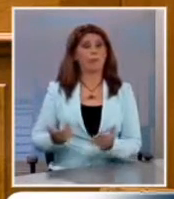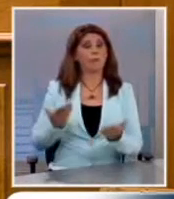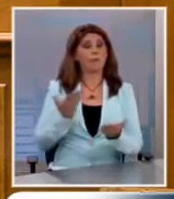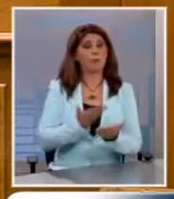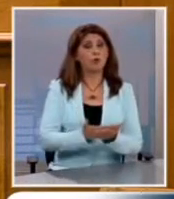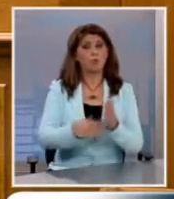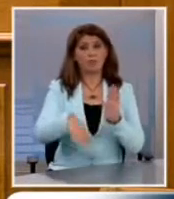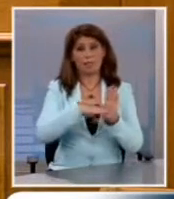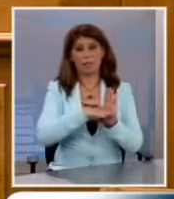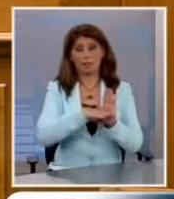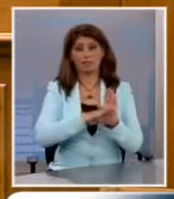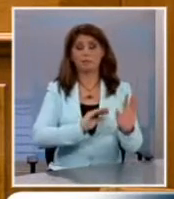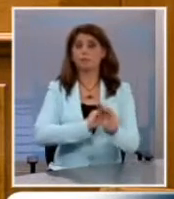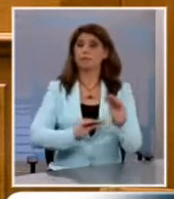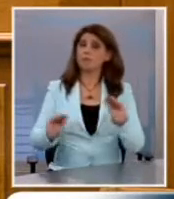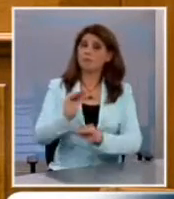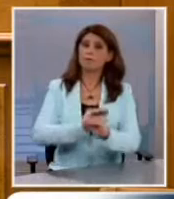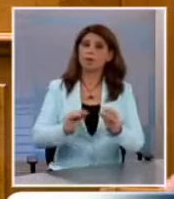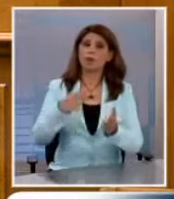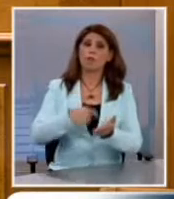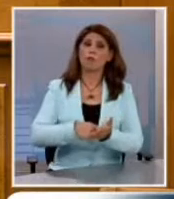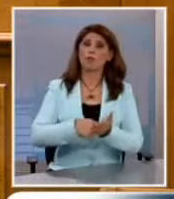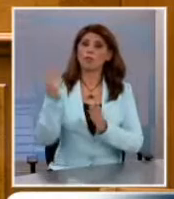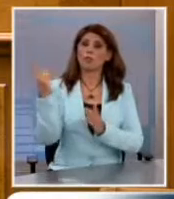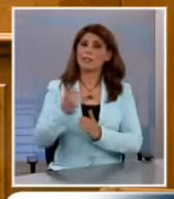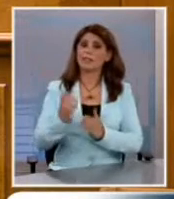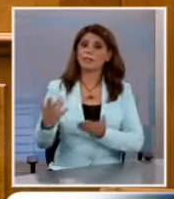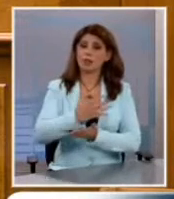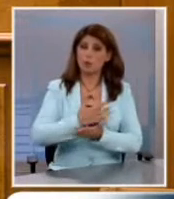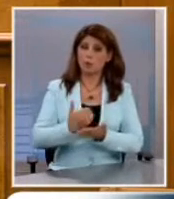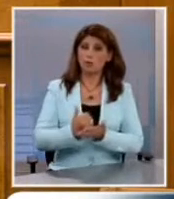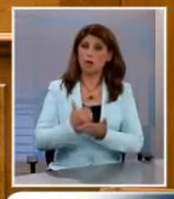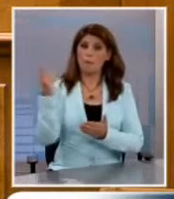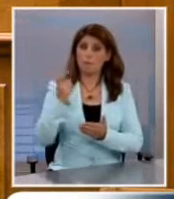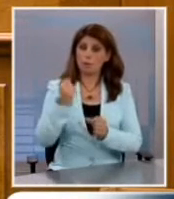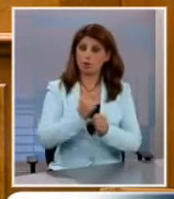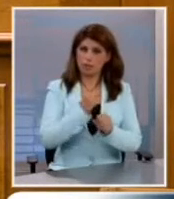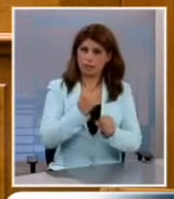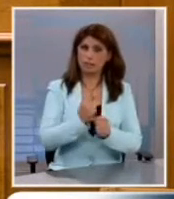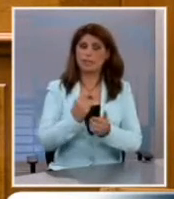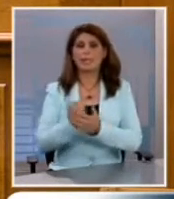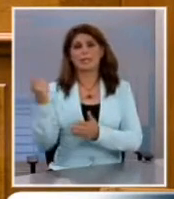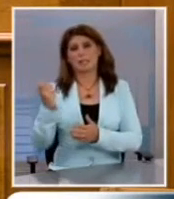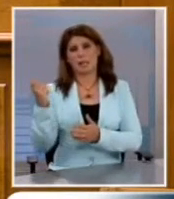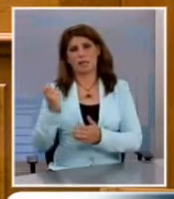Με την προτινόμενη διάταξη αναπροσαρμόζονται οι φορολογικοί συντελεστές των εισοδημάτων από μισθωτή εργασία και